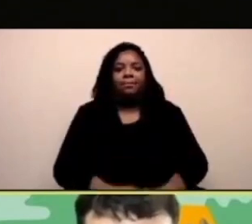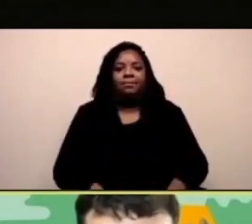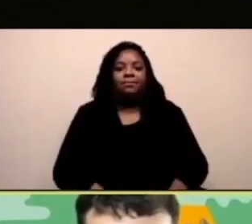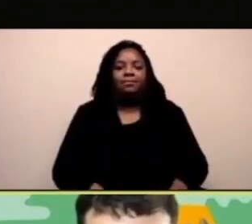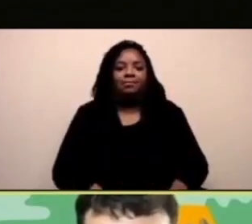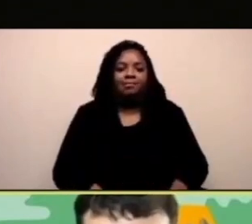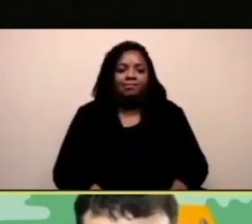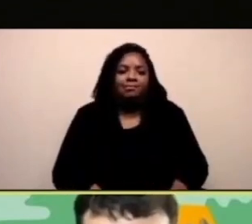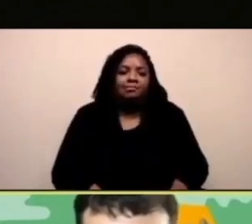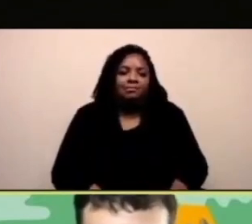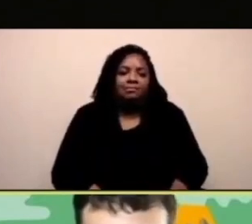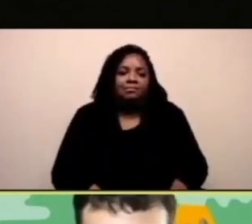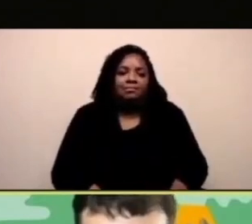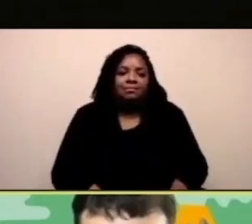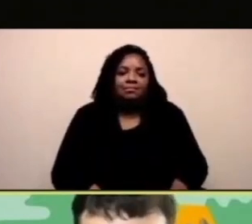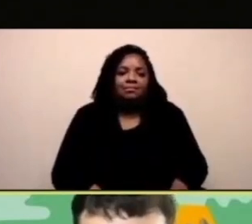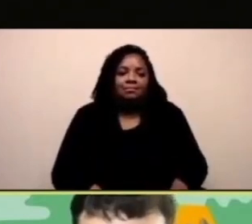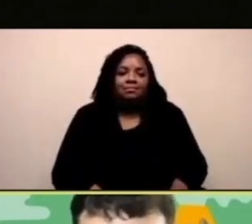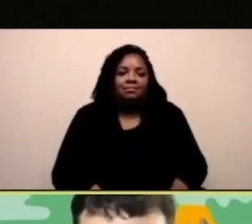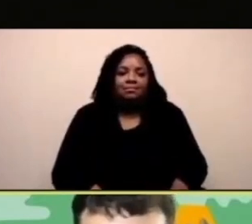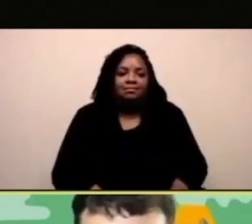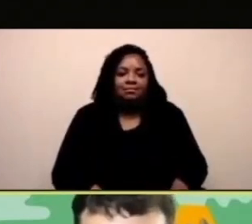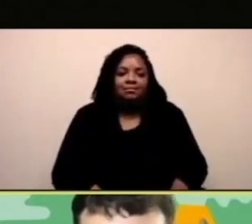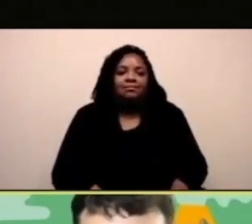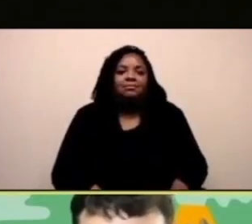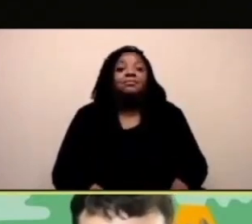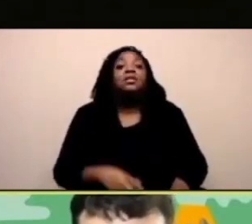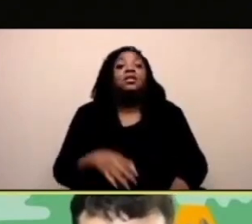あと複写して